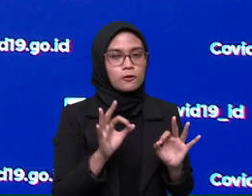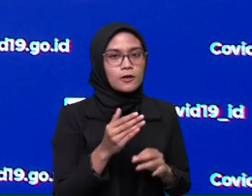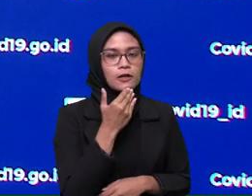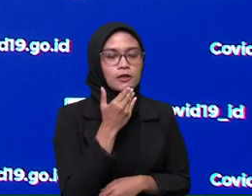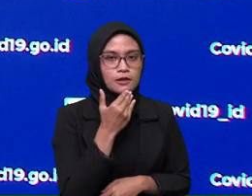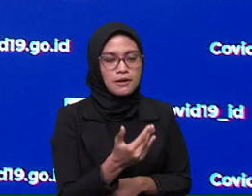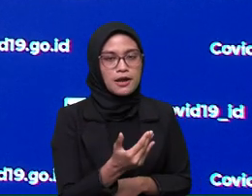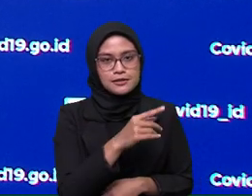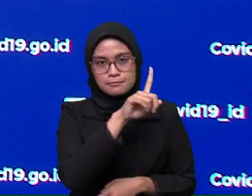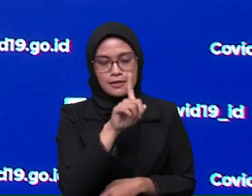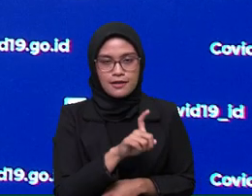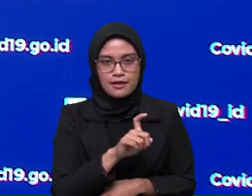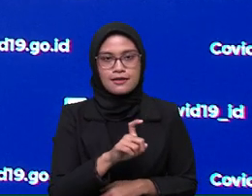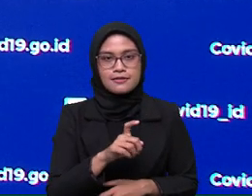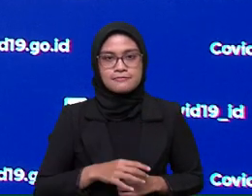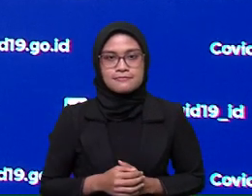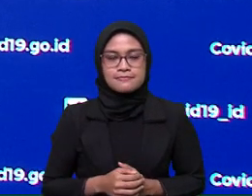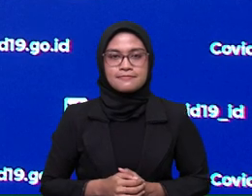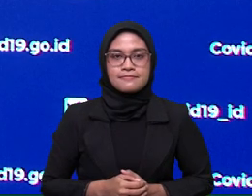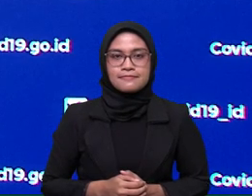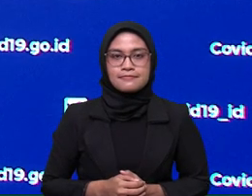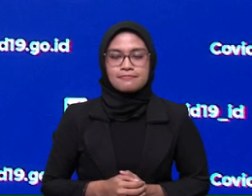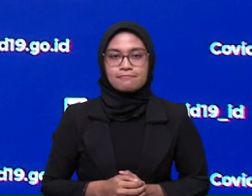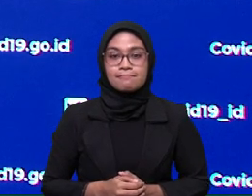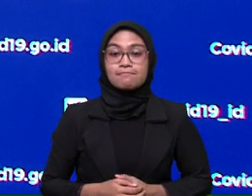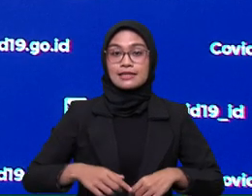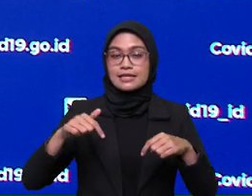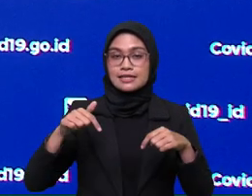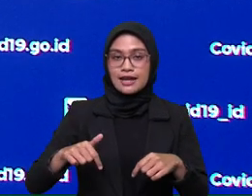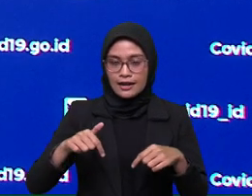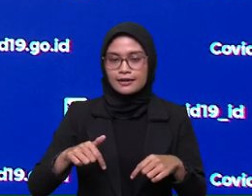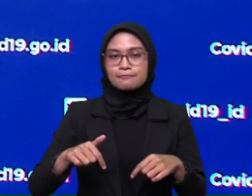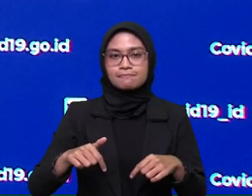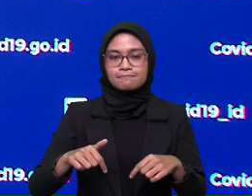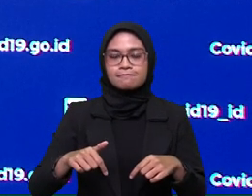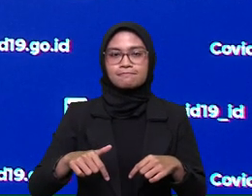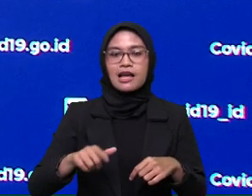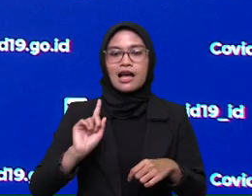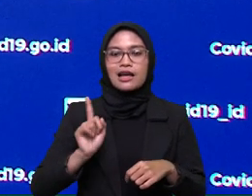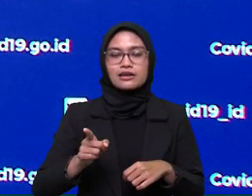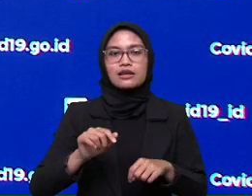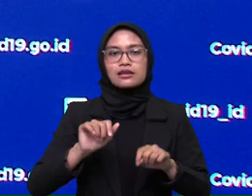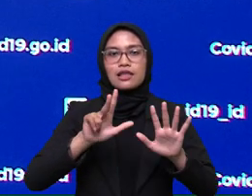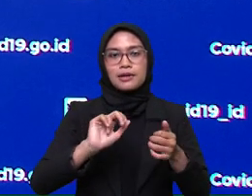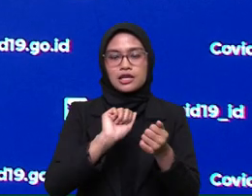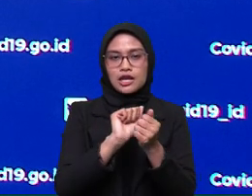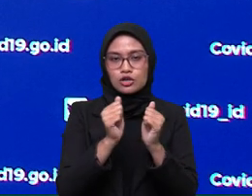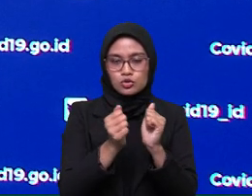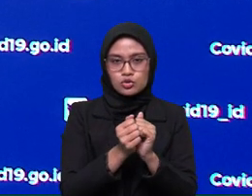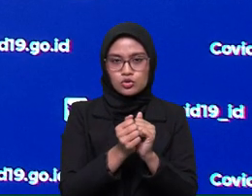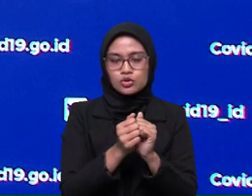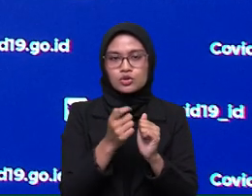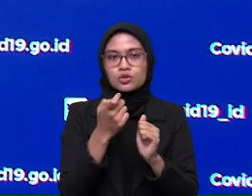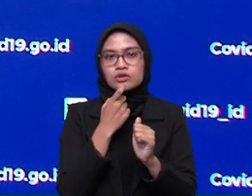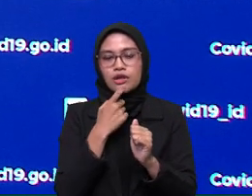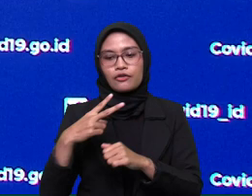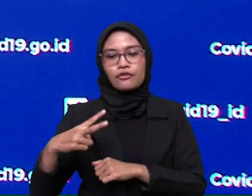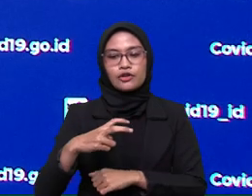dan beritasatu.com Hai Sampai dengan saat ini telah ditemukan delapan kasus yang berkaitan dengan varian